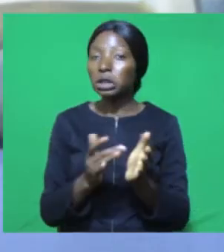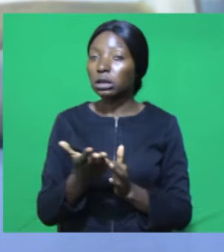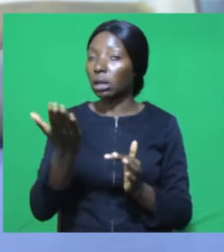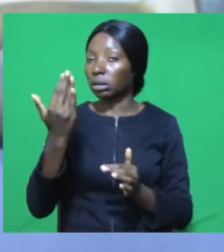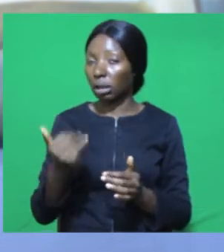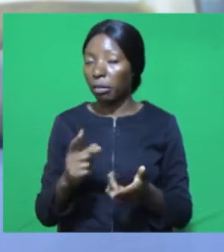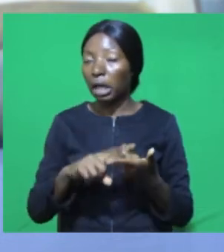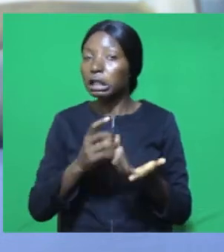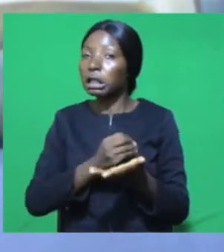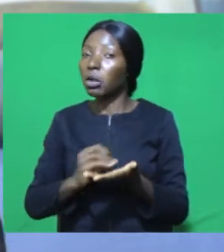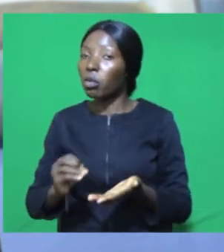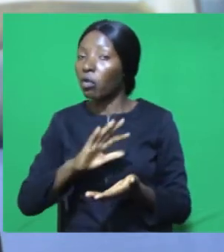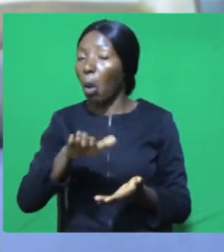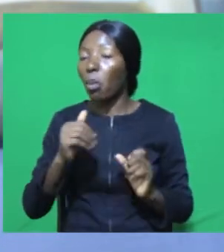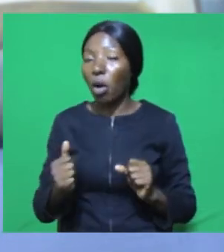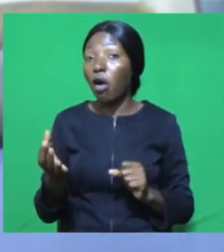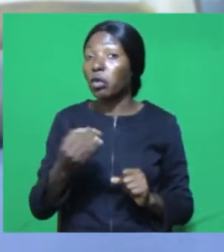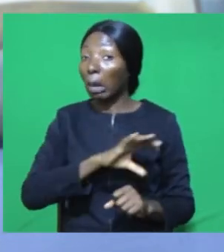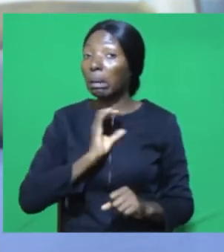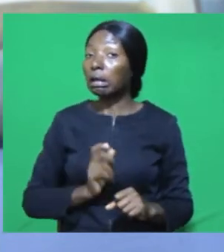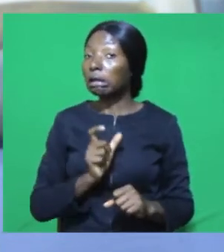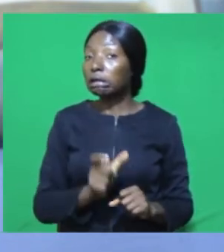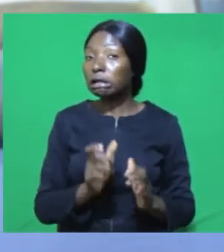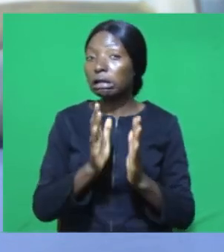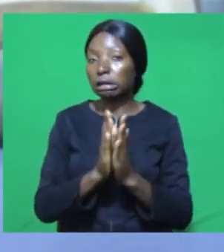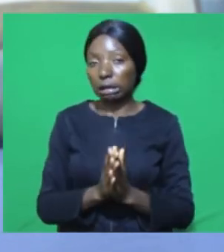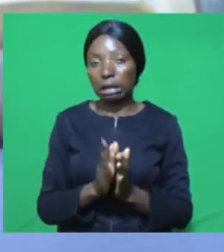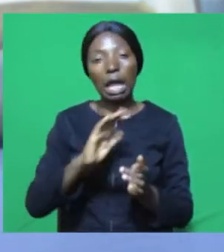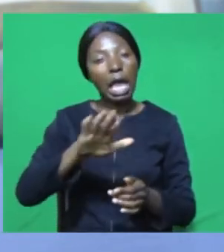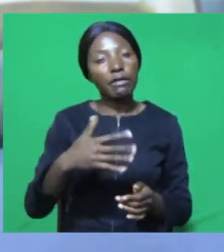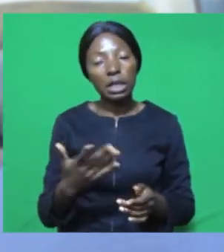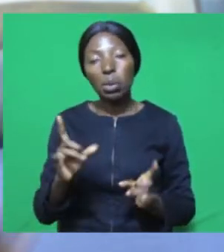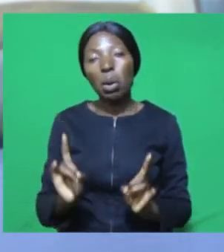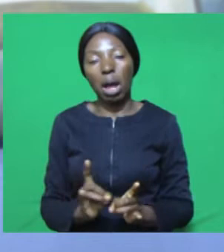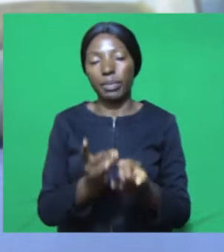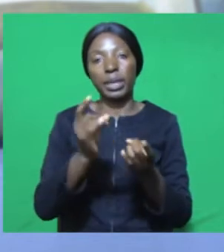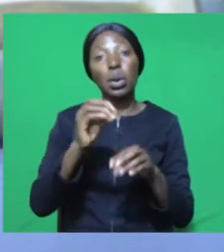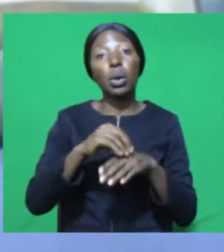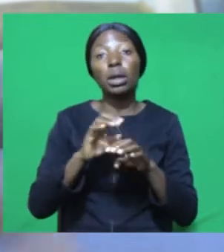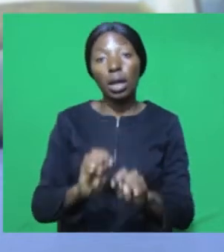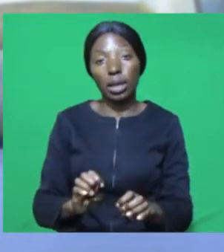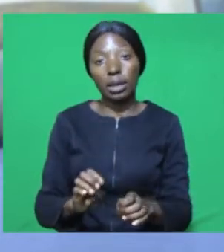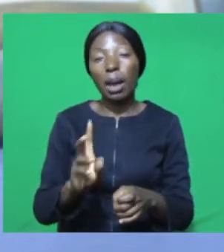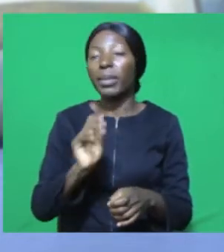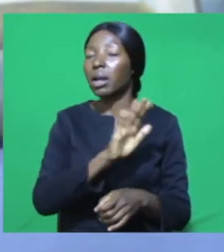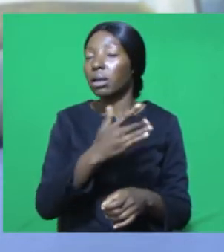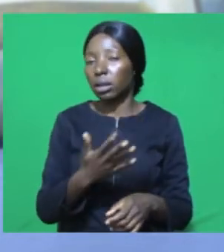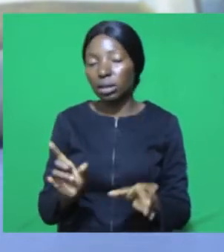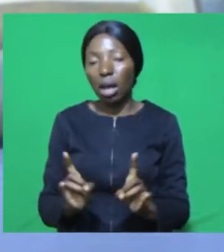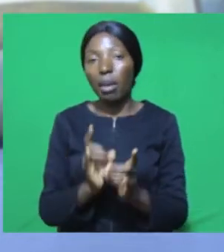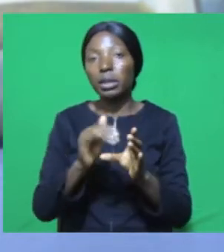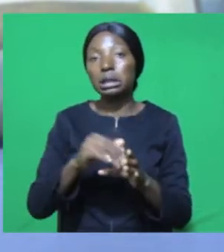Atitozvona. Yes. Saka zvese izvi zvichaitika zvinenge zvichiitika pano pasi pane zviri kuitika